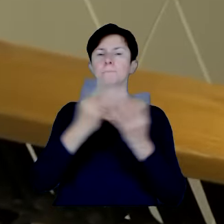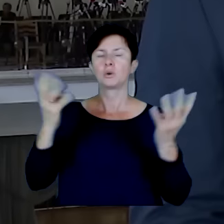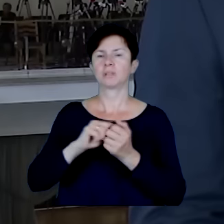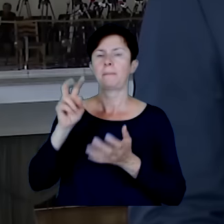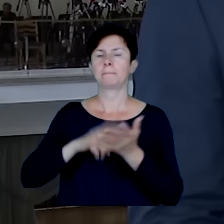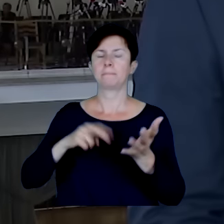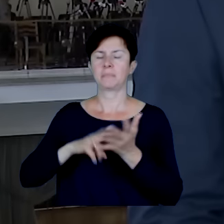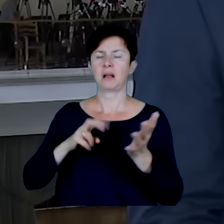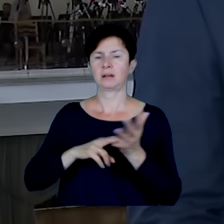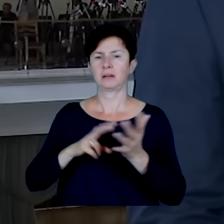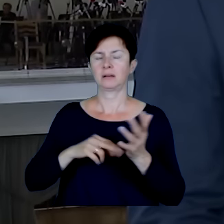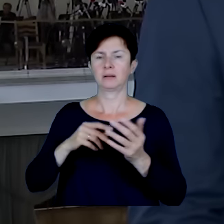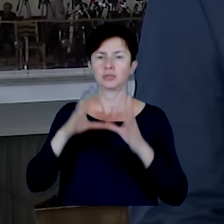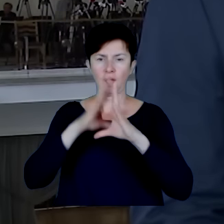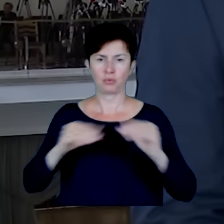ugrupowania.